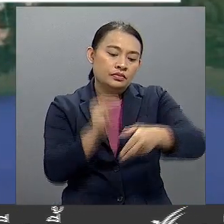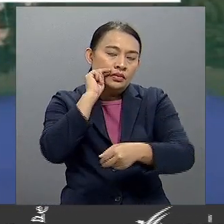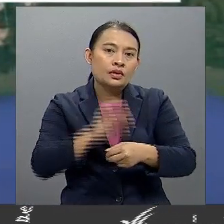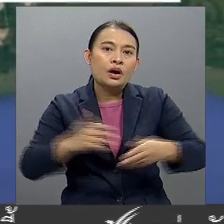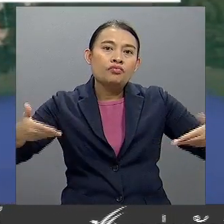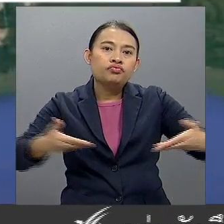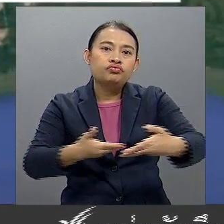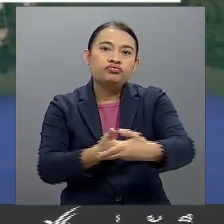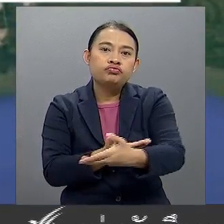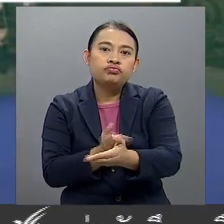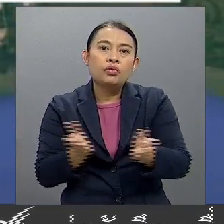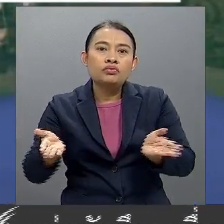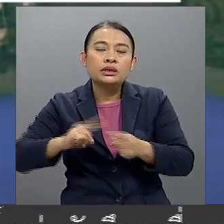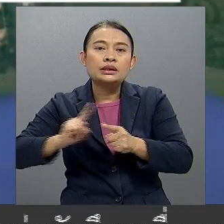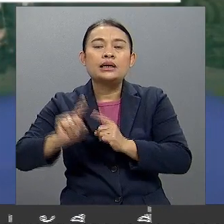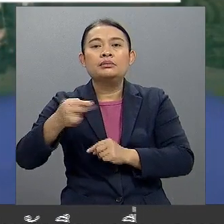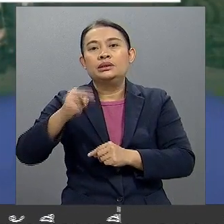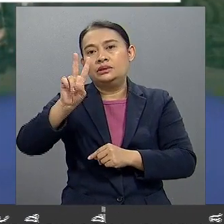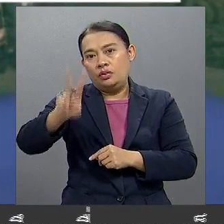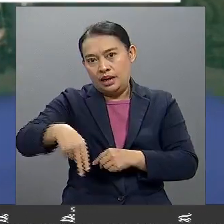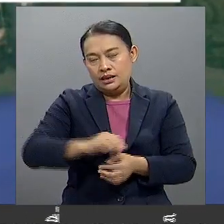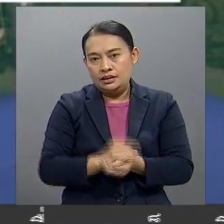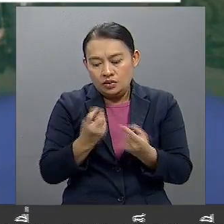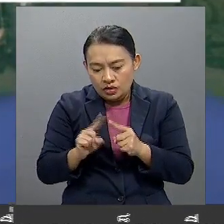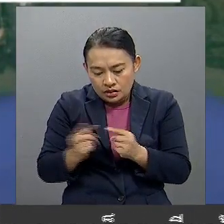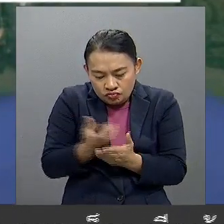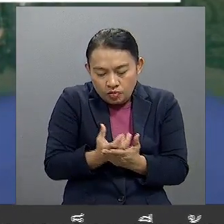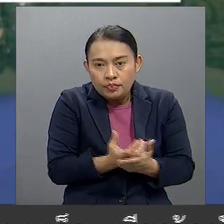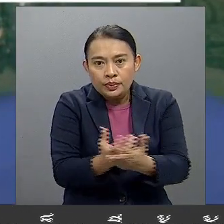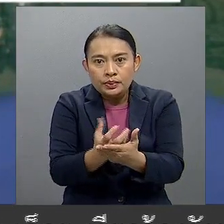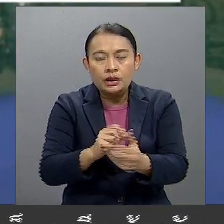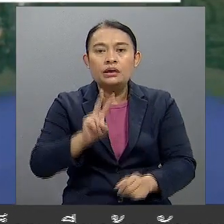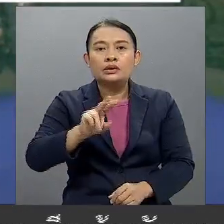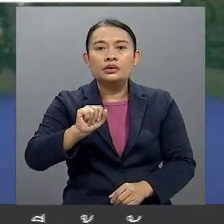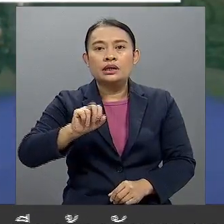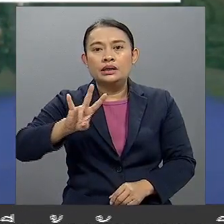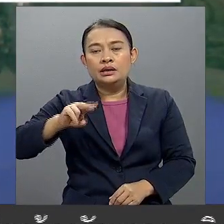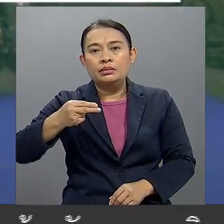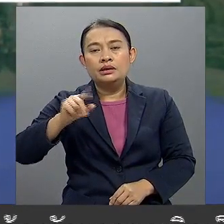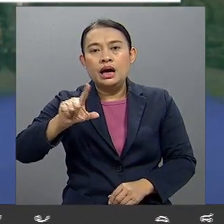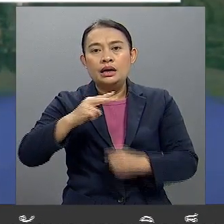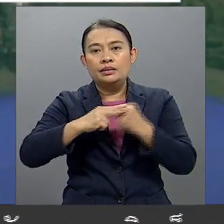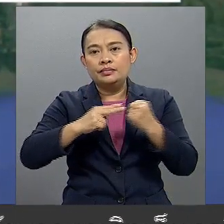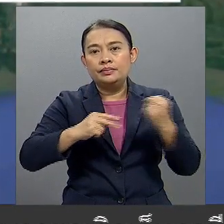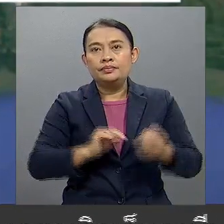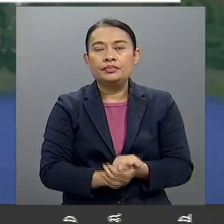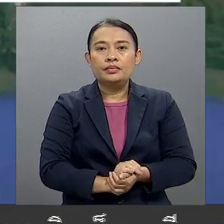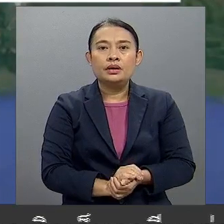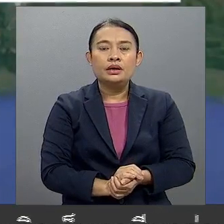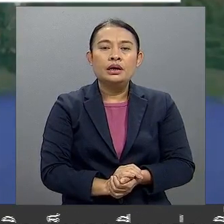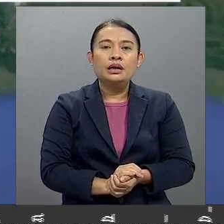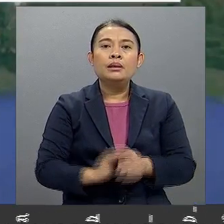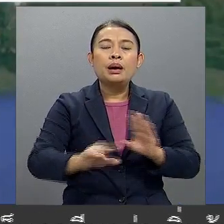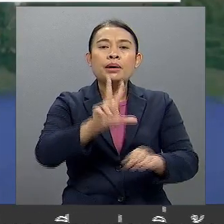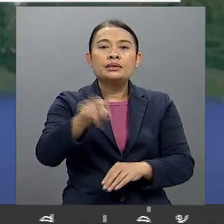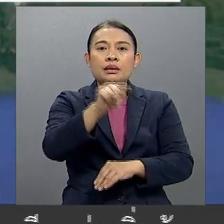มลค่าสินค้าที่ขนส่งผ่านเส้ทางนี้สูงถึง 2,70,000 ลสหรัฐหรอคลปเป็น 100 ละ 3 ของมลค่าสิ